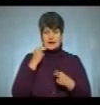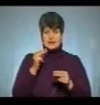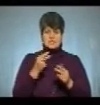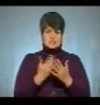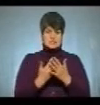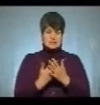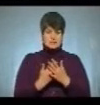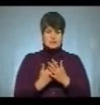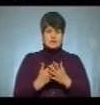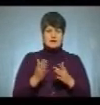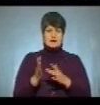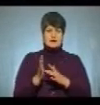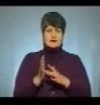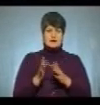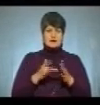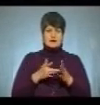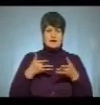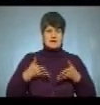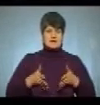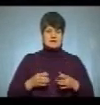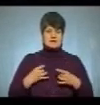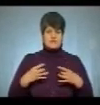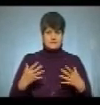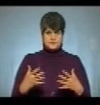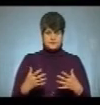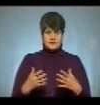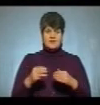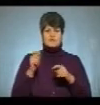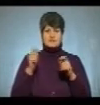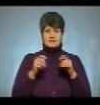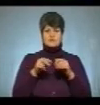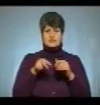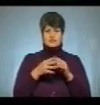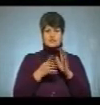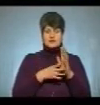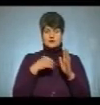символ різдвяної феєрії. Щоб фестиваль у 2019 році мав свій